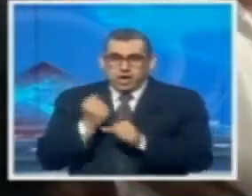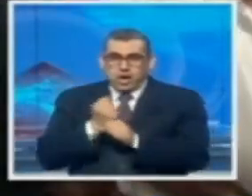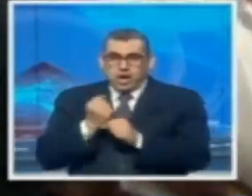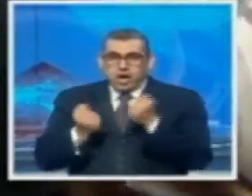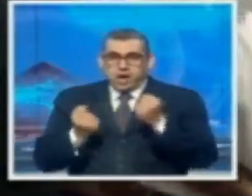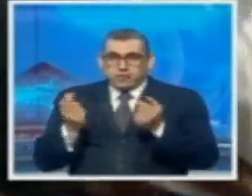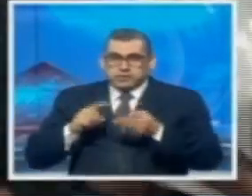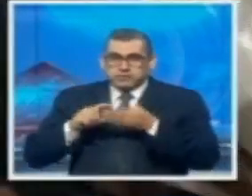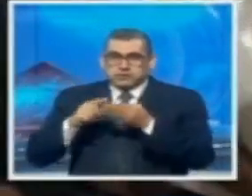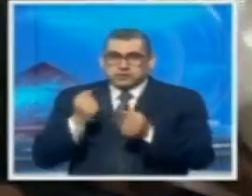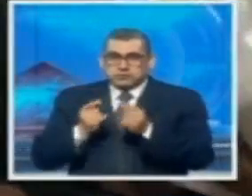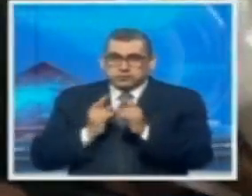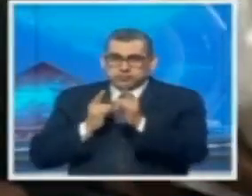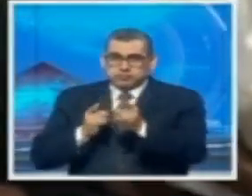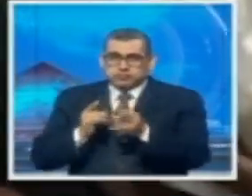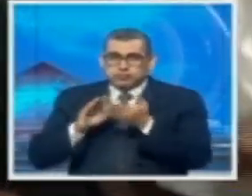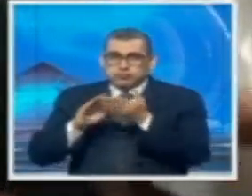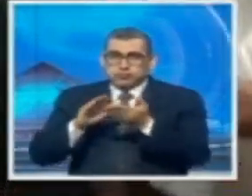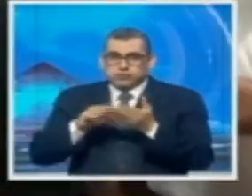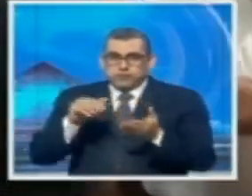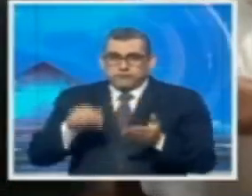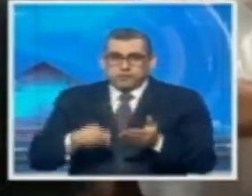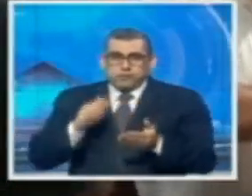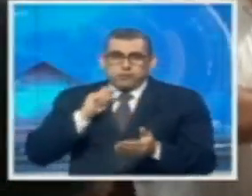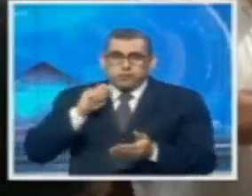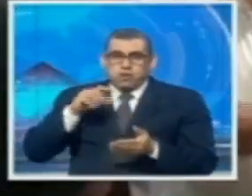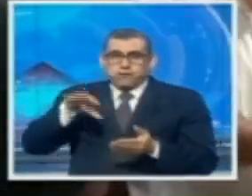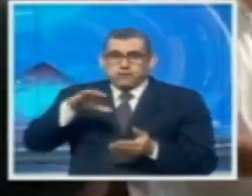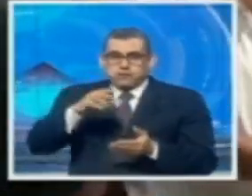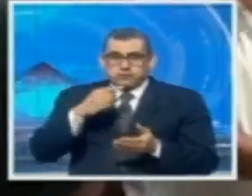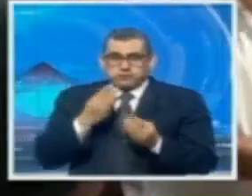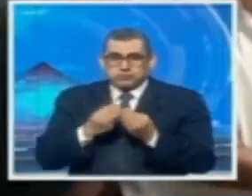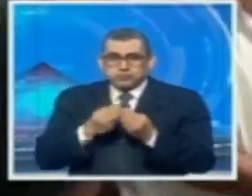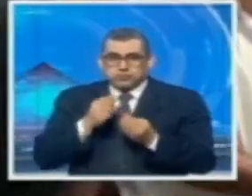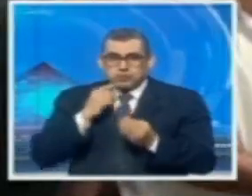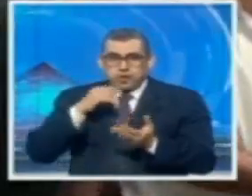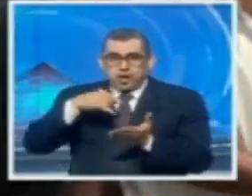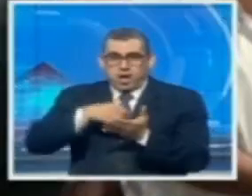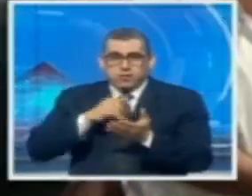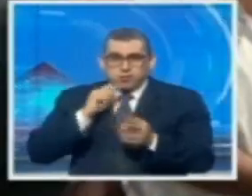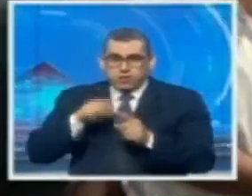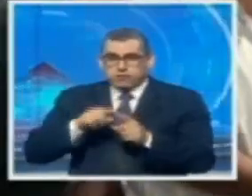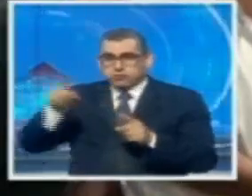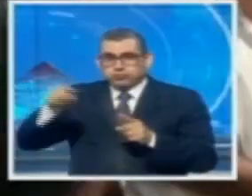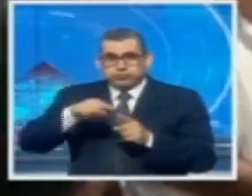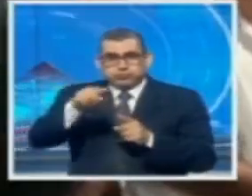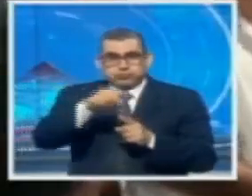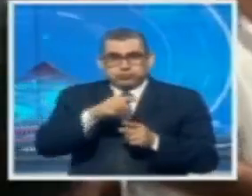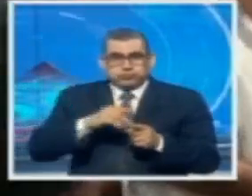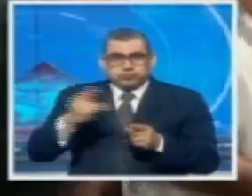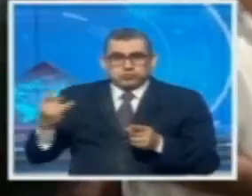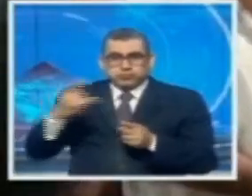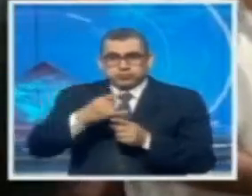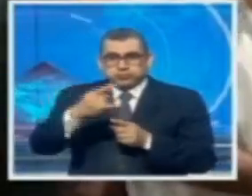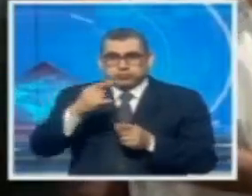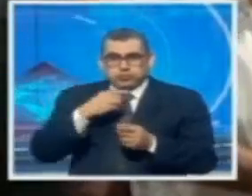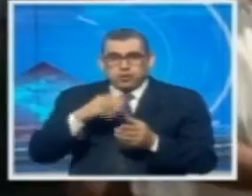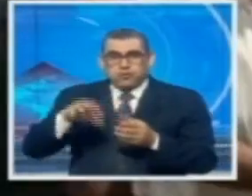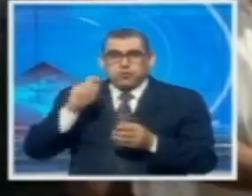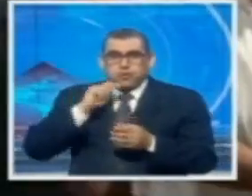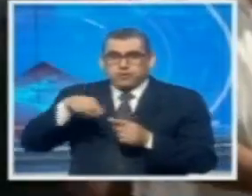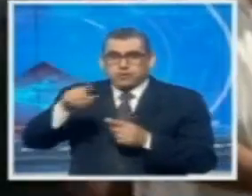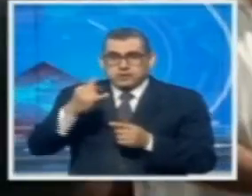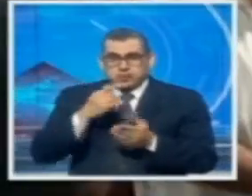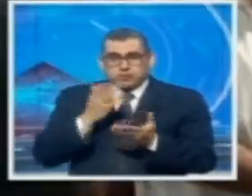النقل لأهالينا ما بين مراكز المحافظة وما بين عاصمة المحافظة وما بين مراكز المحافظة والمحافظات المجاورة